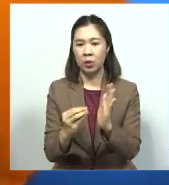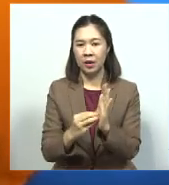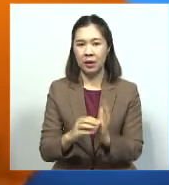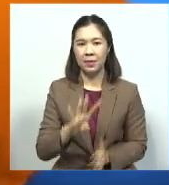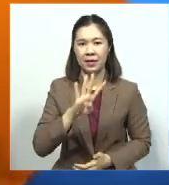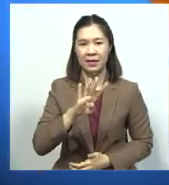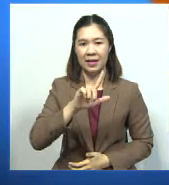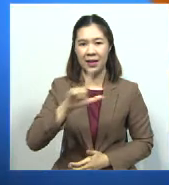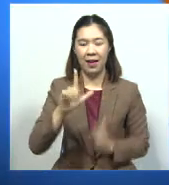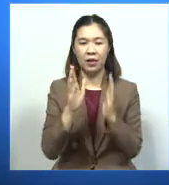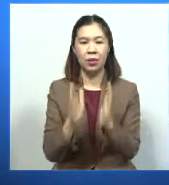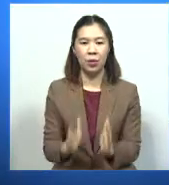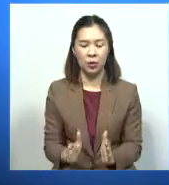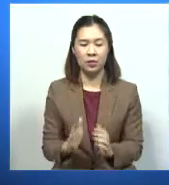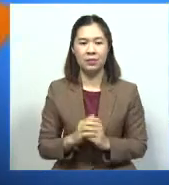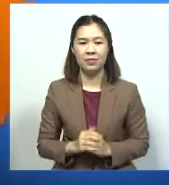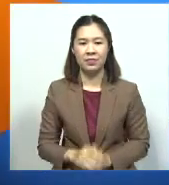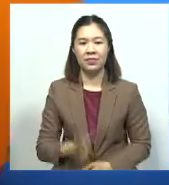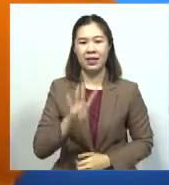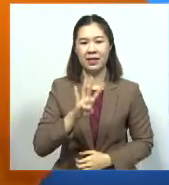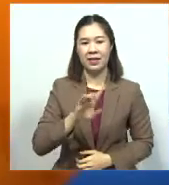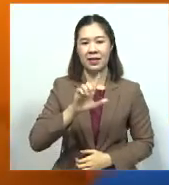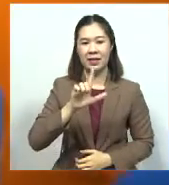า4ล้านคนนะคะ